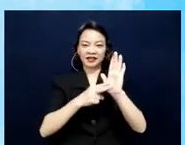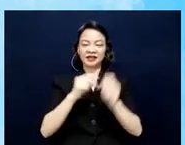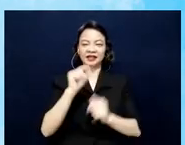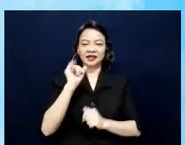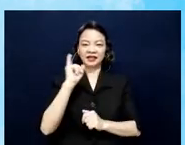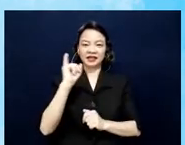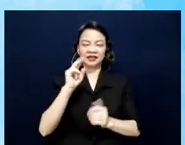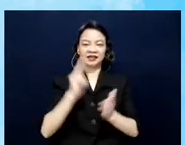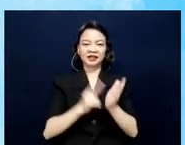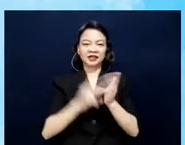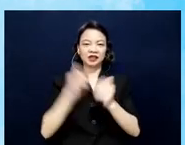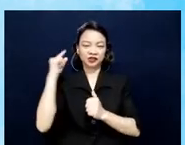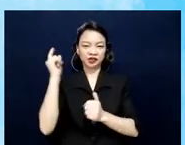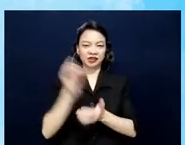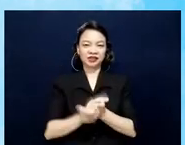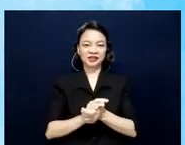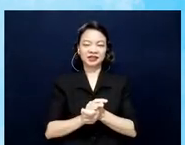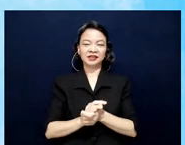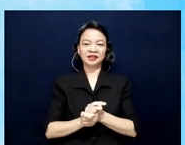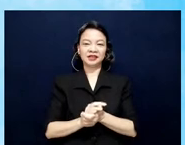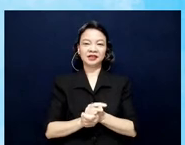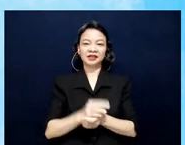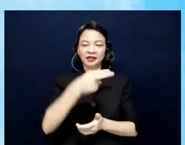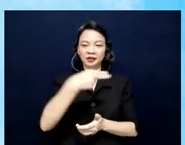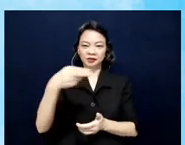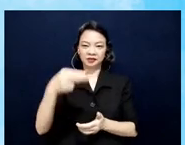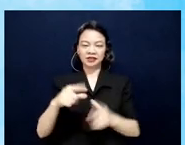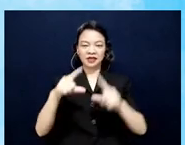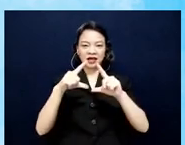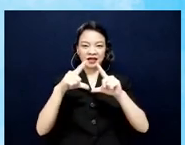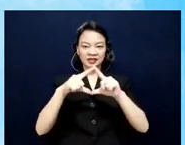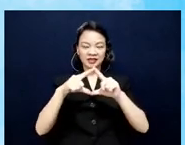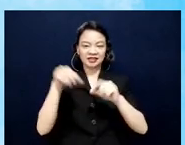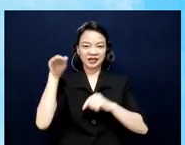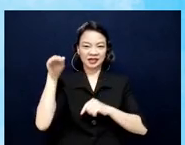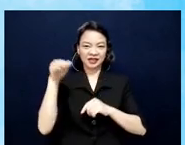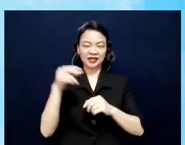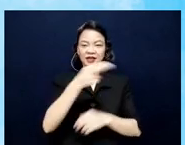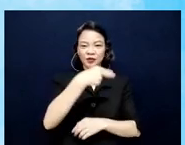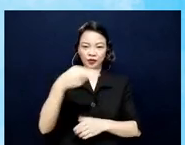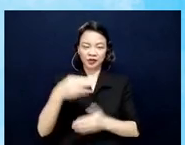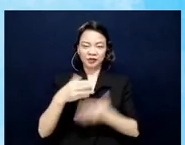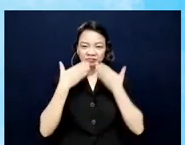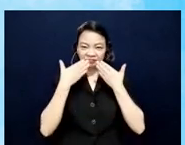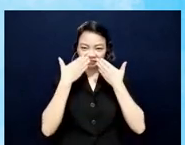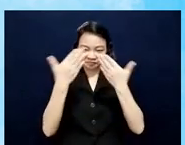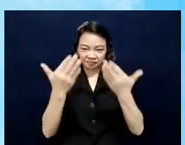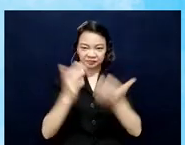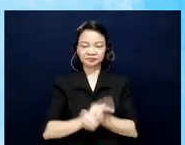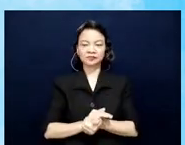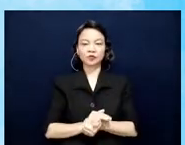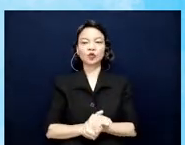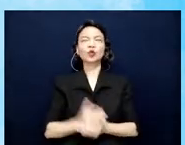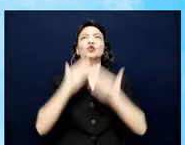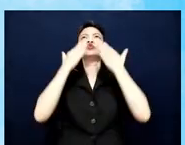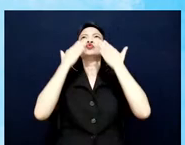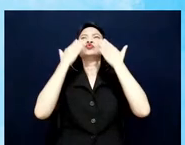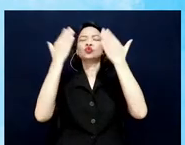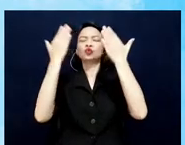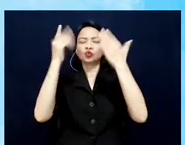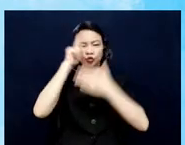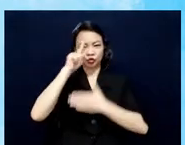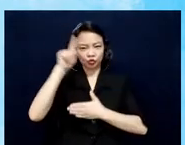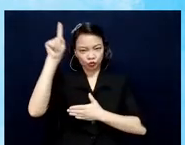Direktur AstraZeneca Indonesia, dan hadirin sekalian. Adalah kita panjatkan puji syukur kehadirat Tuhan Yang Maha